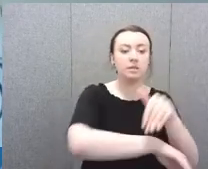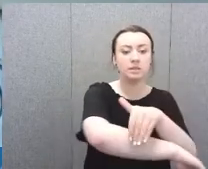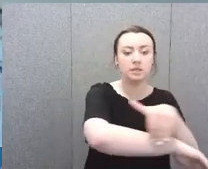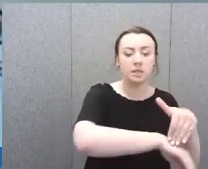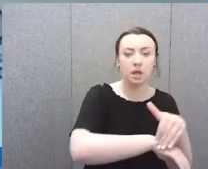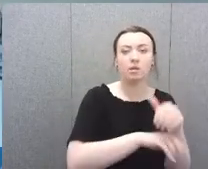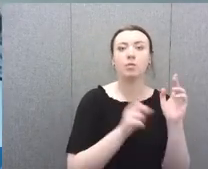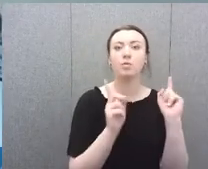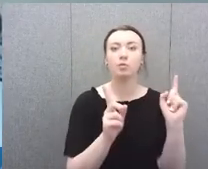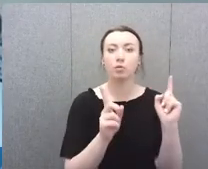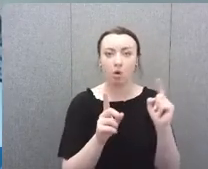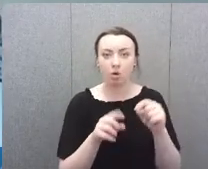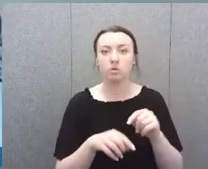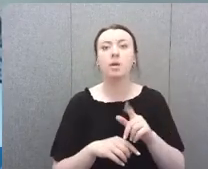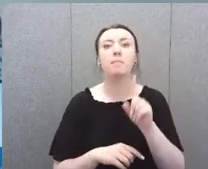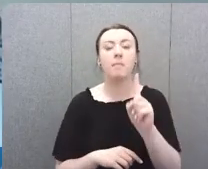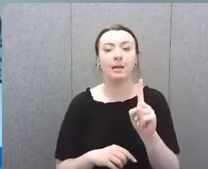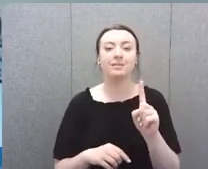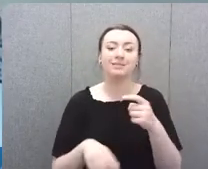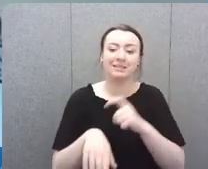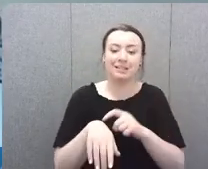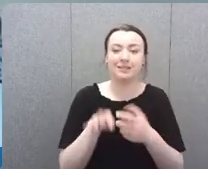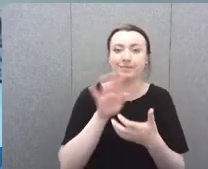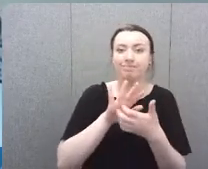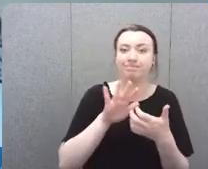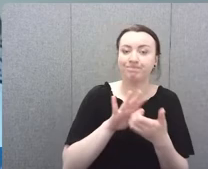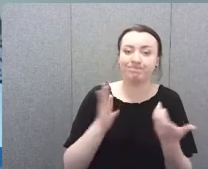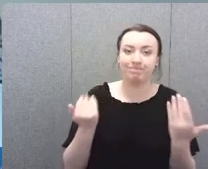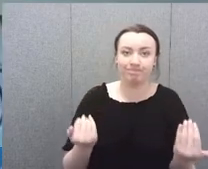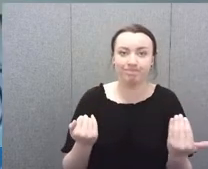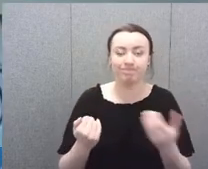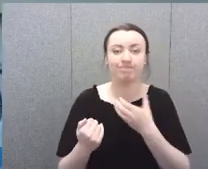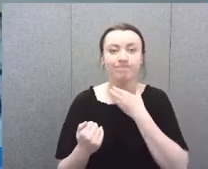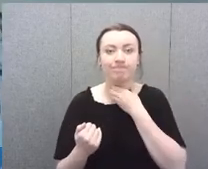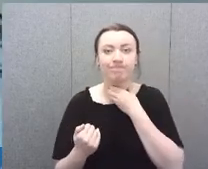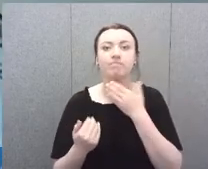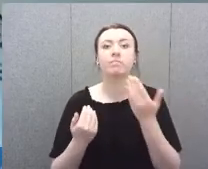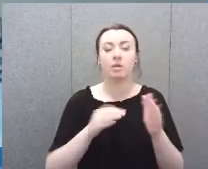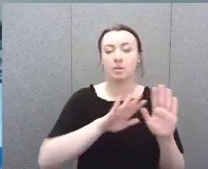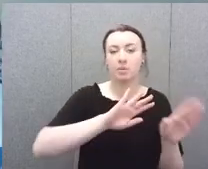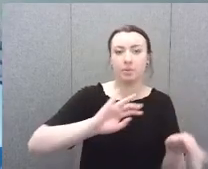я не буду этого делать, я пропущу эту часть своей презентации.